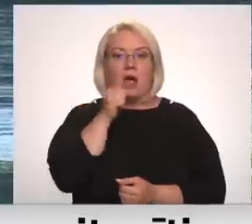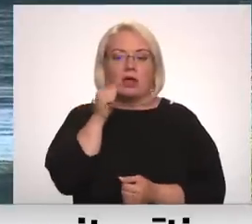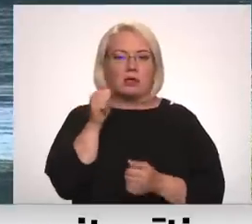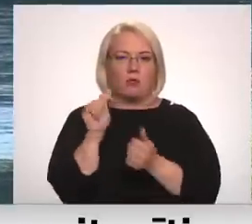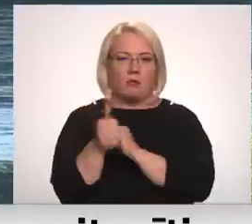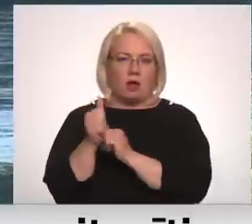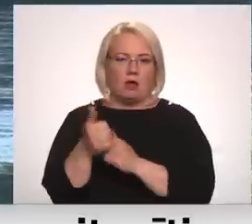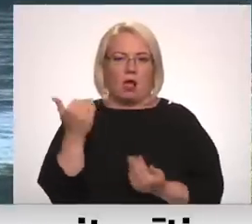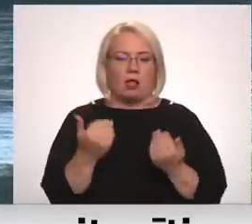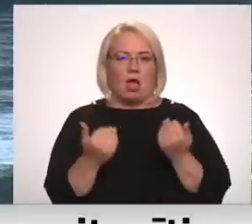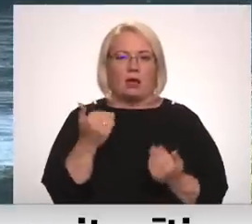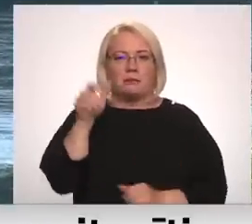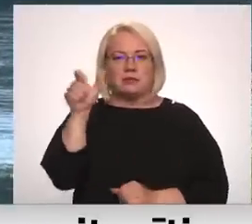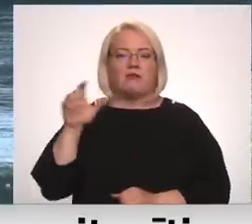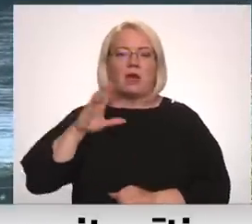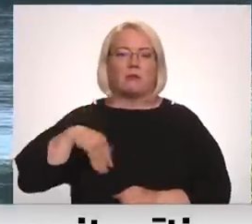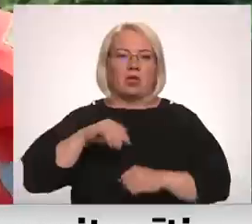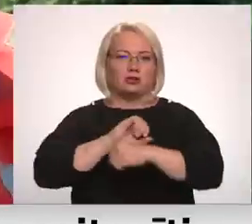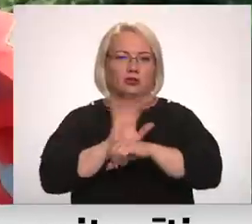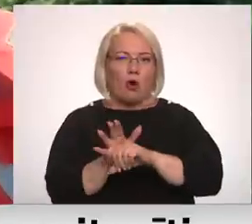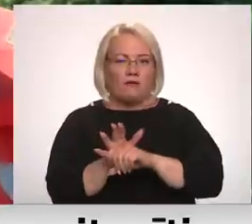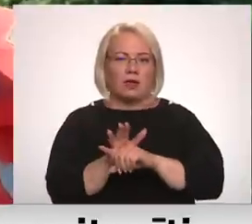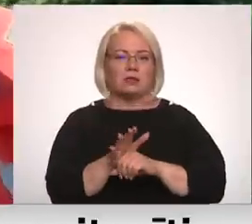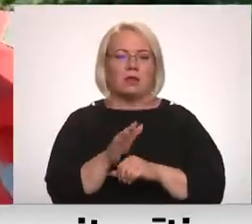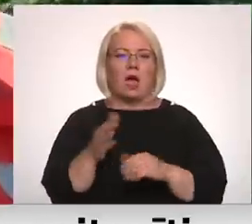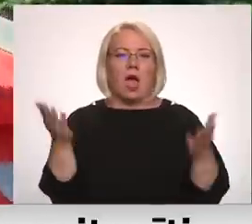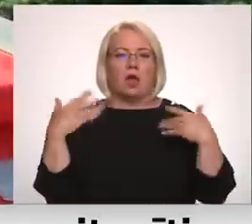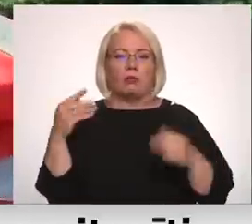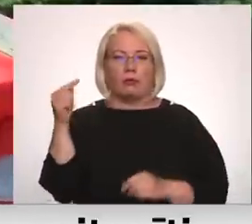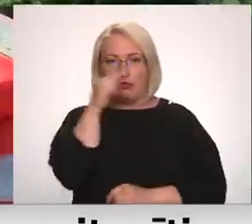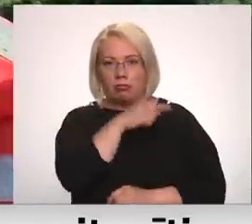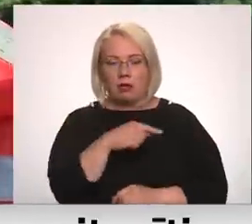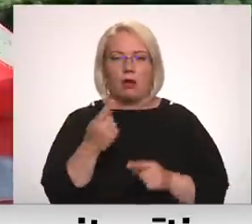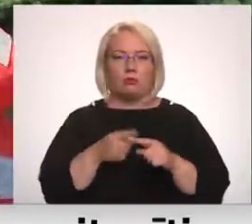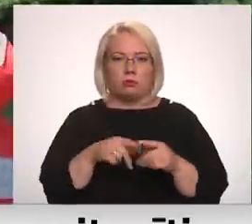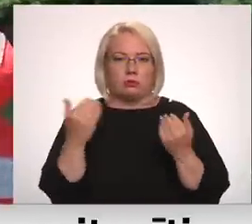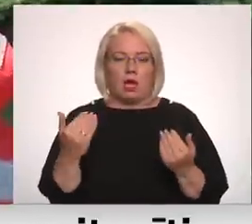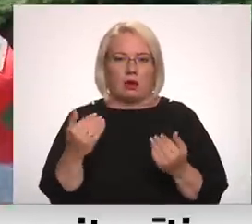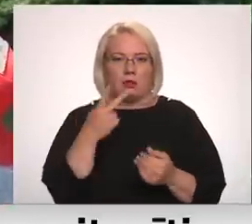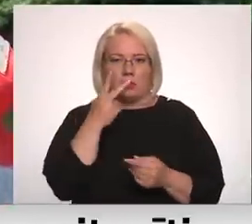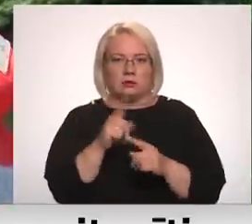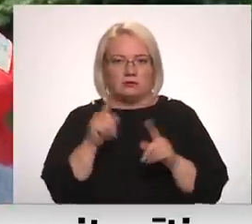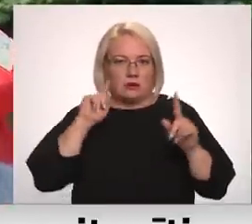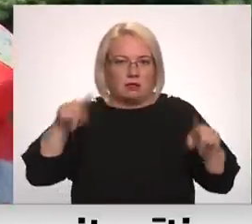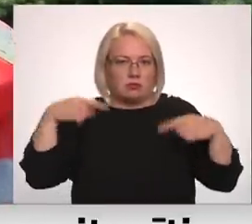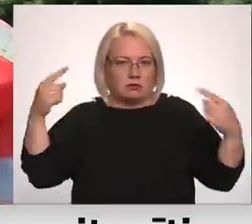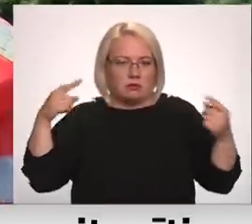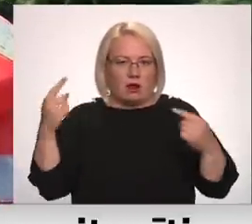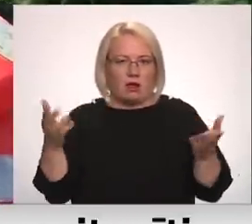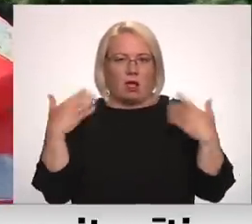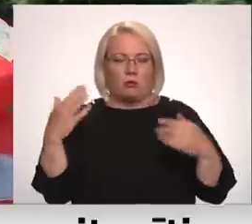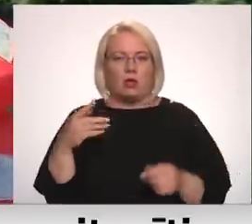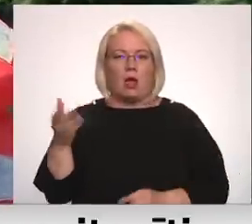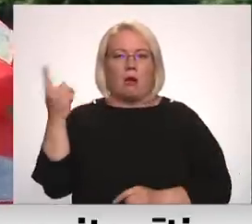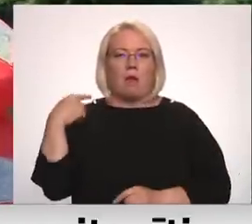Laikam cilvēki pēc Covid ir netika nekur atpūsties, nu, tagad tā kā ir no ķēdes norāvušies. Pagājuši maiņu braucām pie